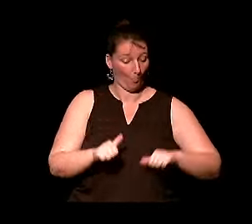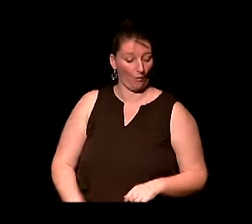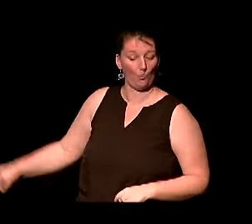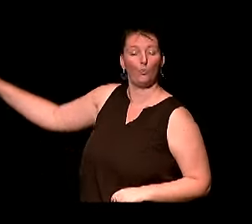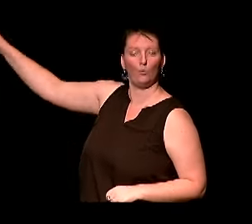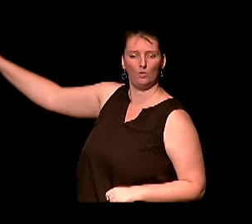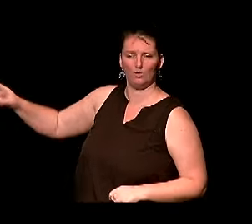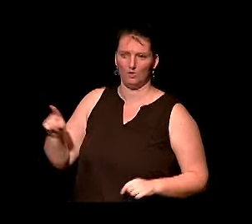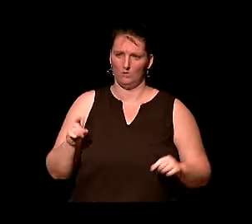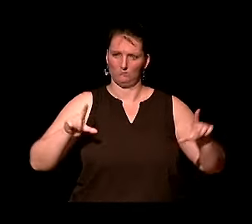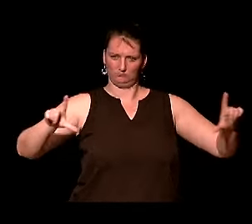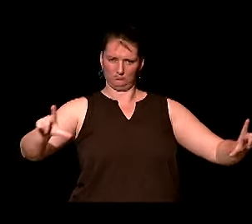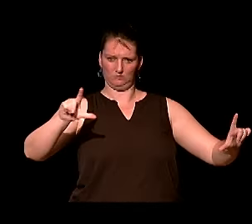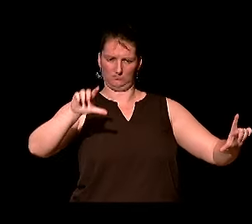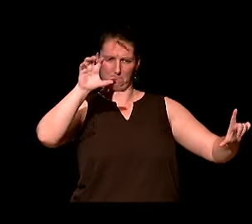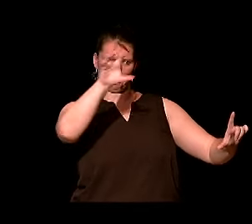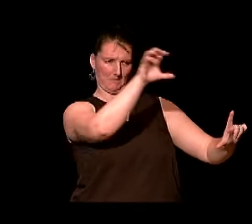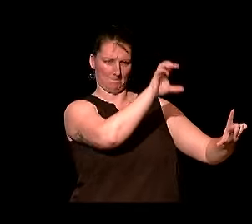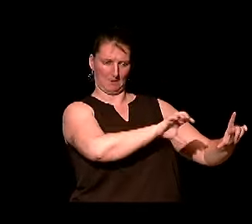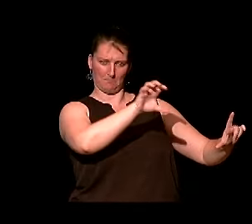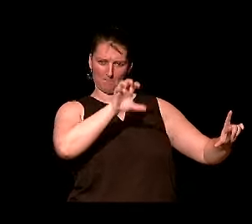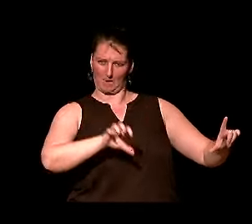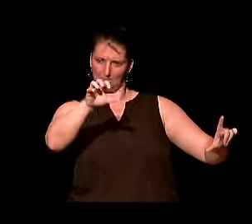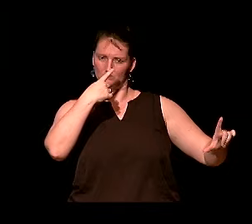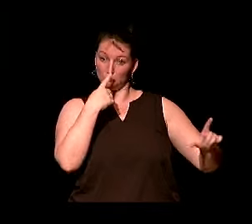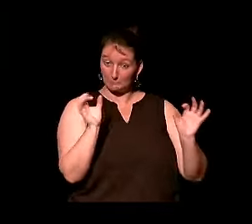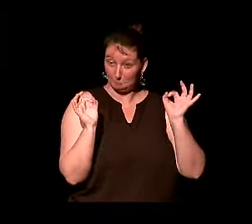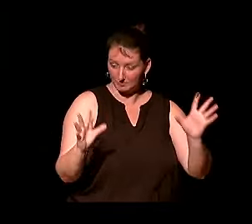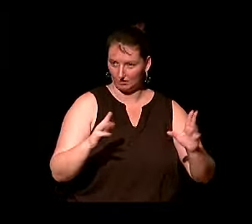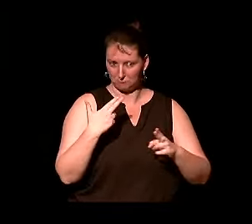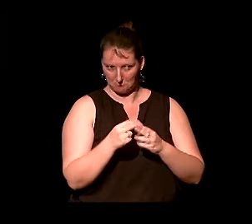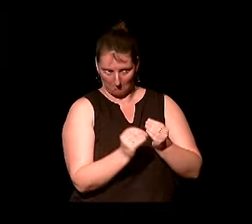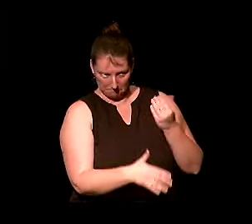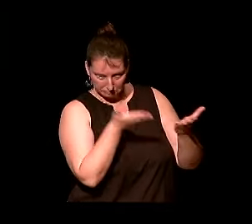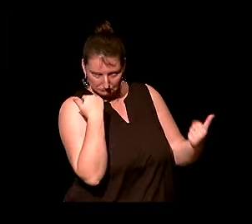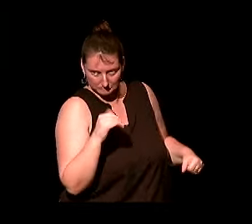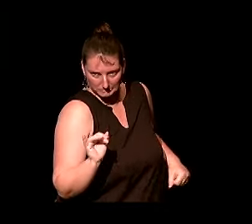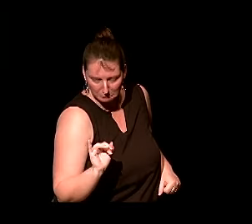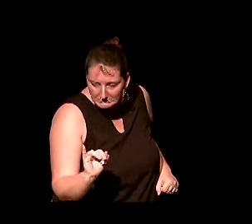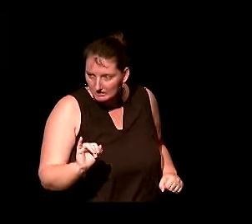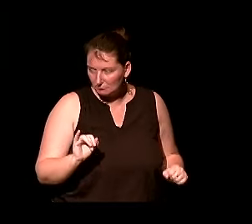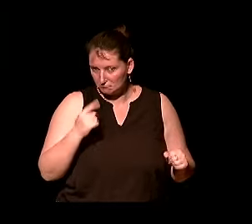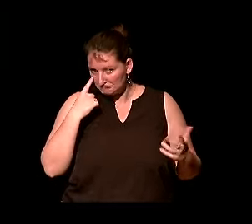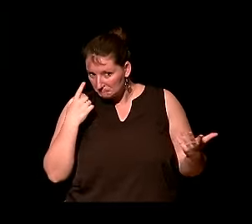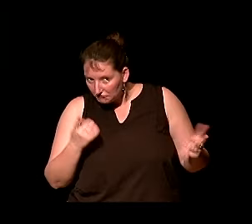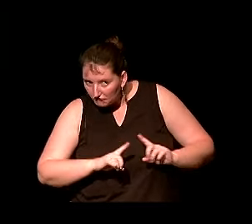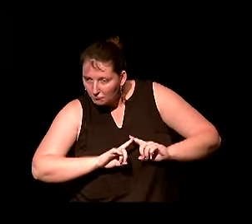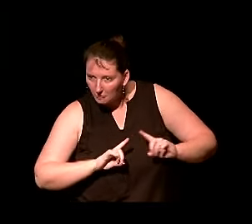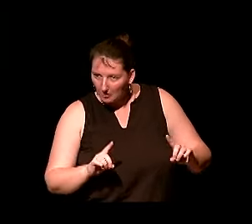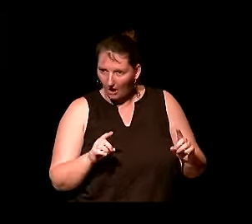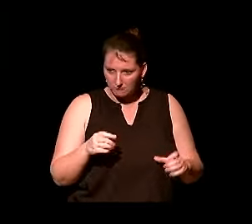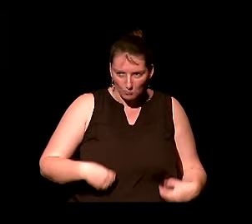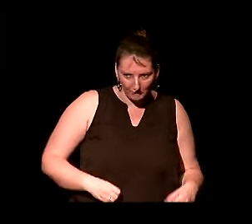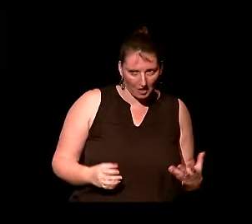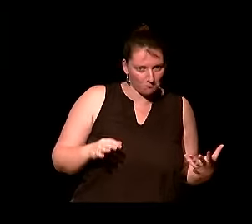sorte de composition, je dirais, de l'image, un même anonymat dans lequel sont plongés aussi ces différents ouvriers.